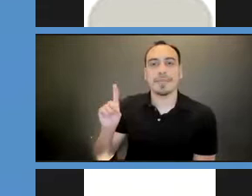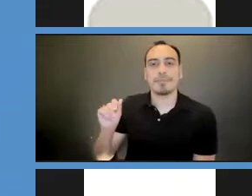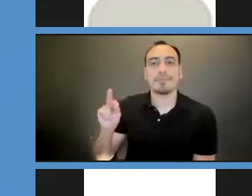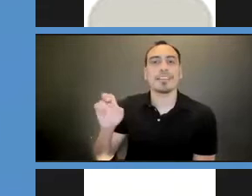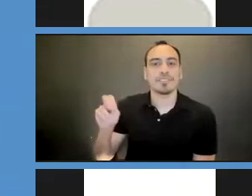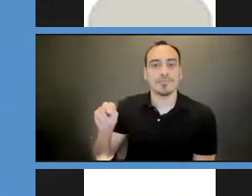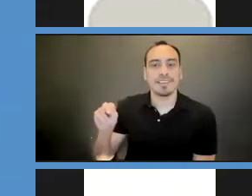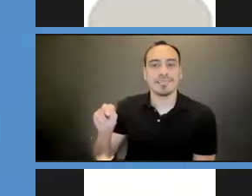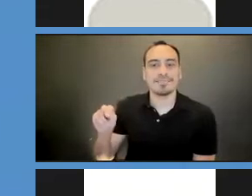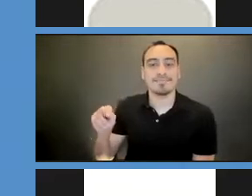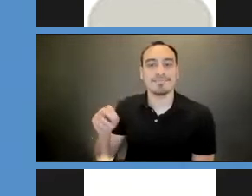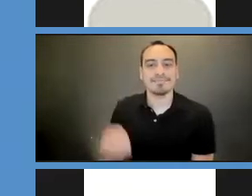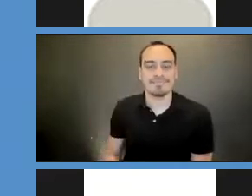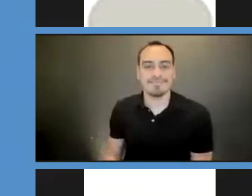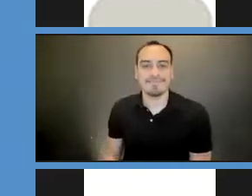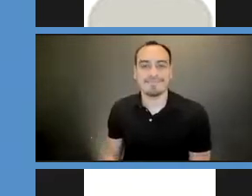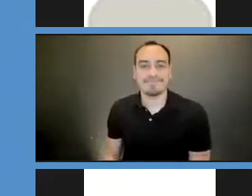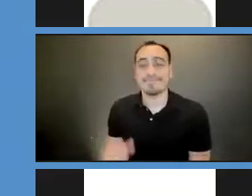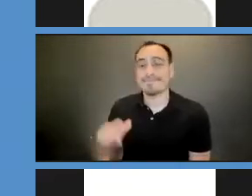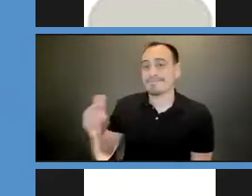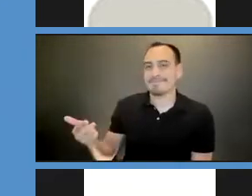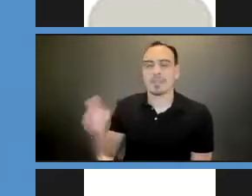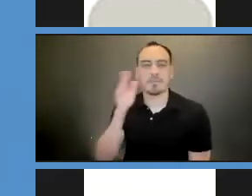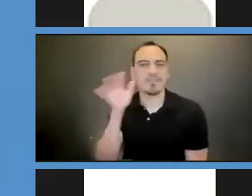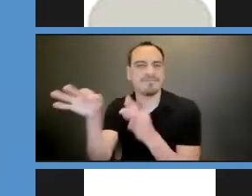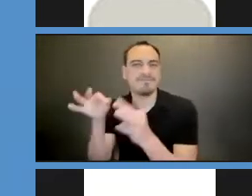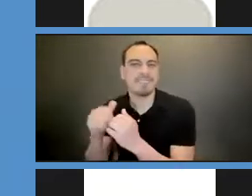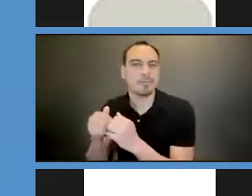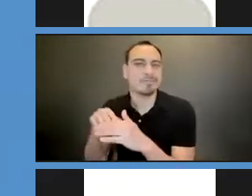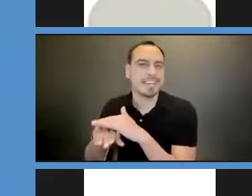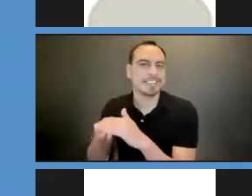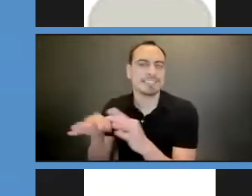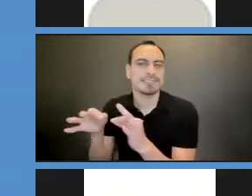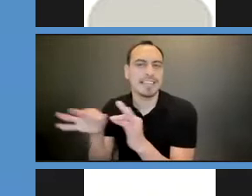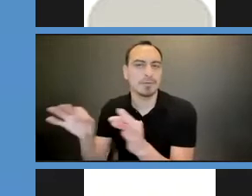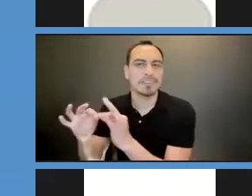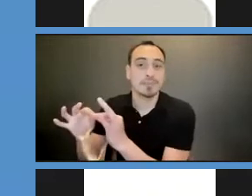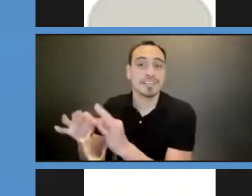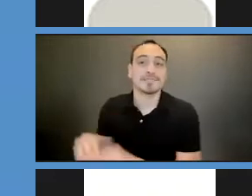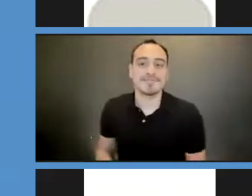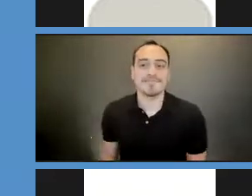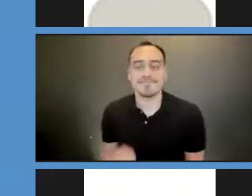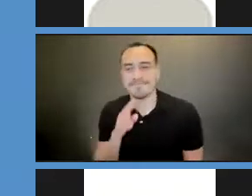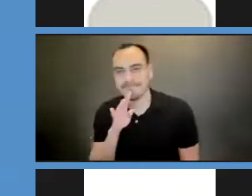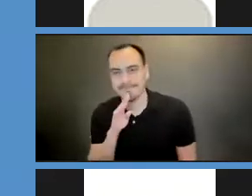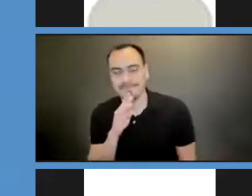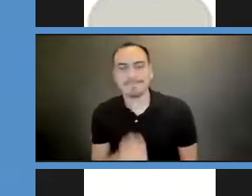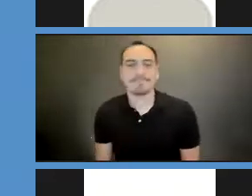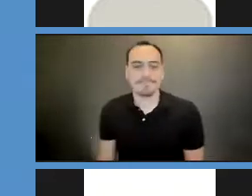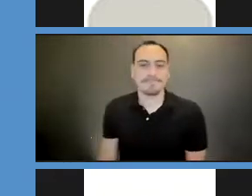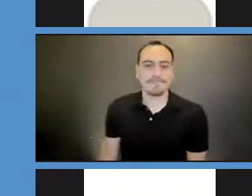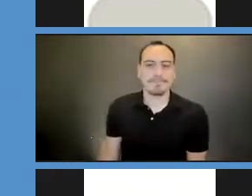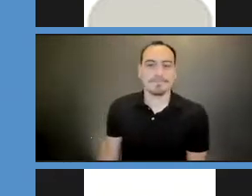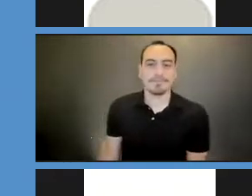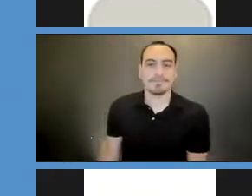加上我们今天的这个健康论坛。我们是沙加缅度的这个 COVID-19。那你们有问题的话，